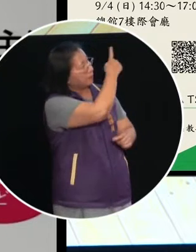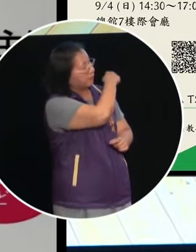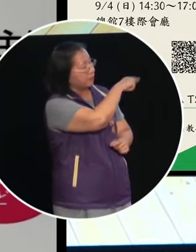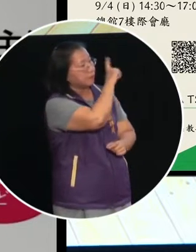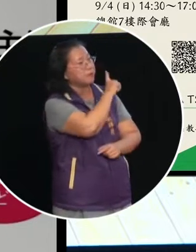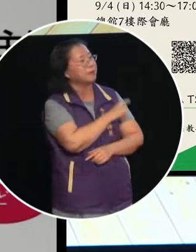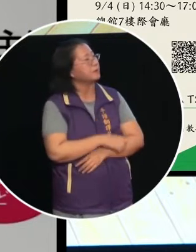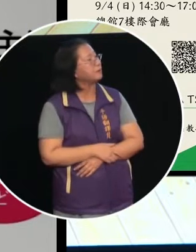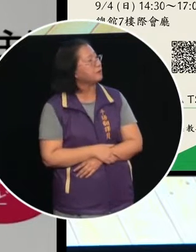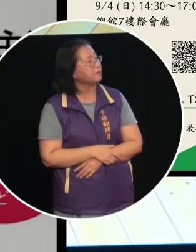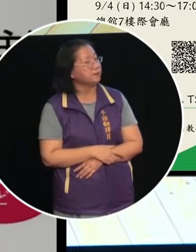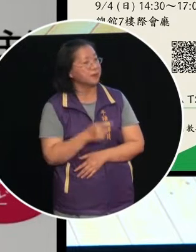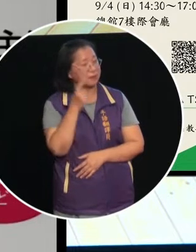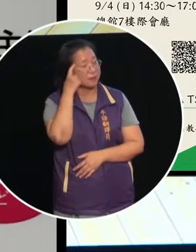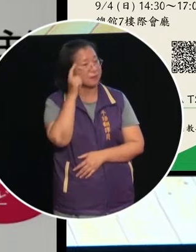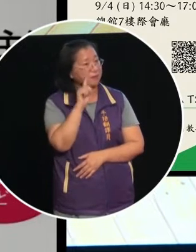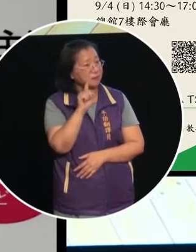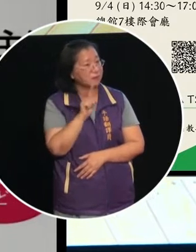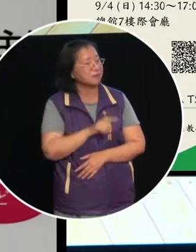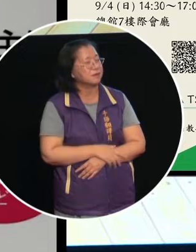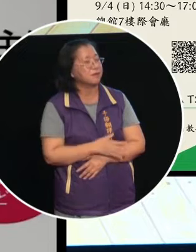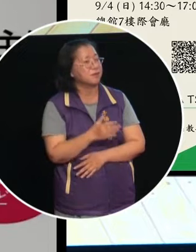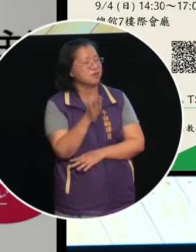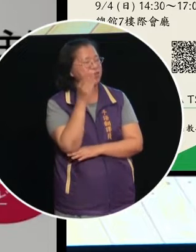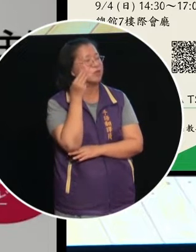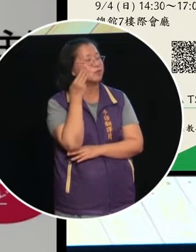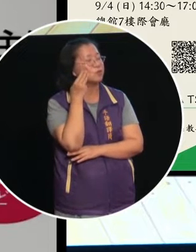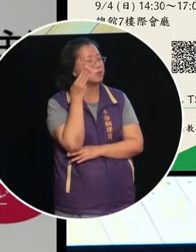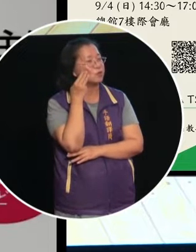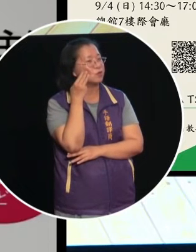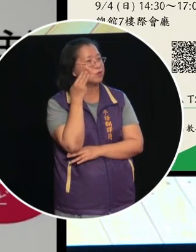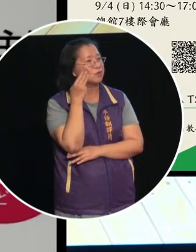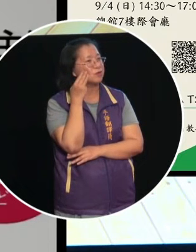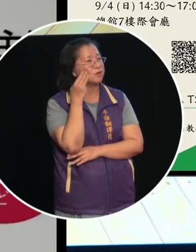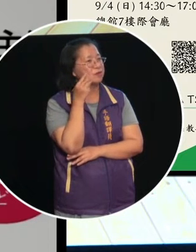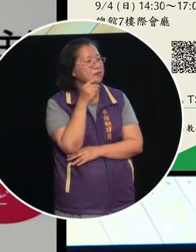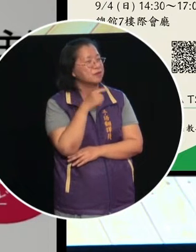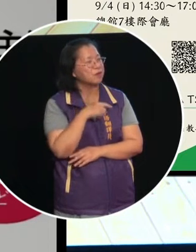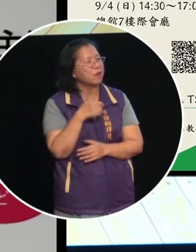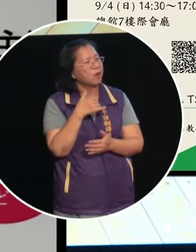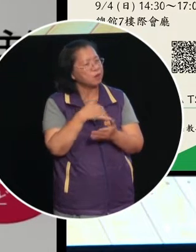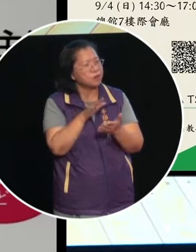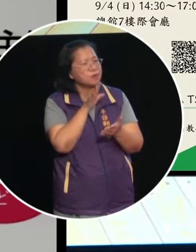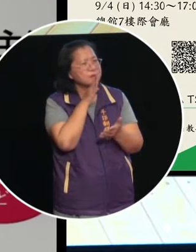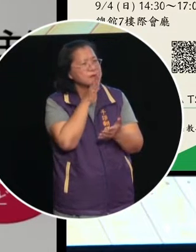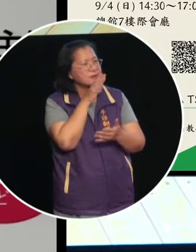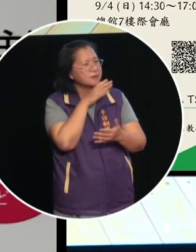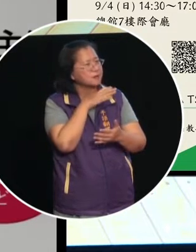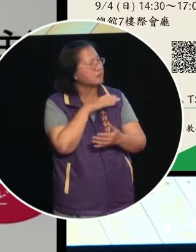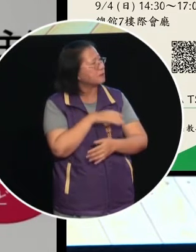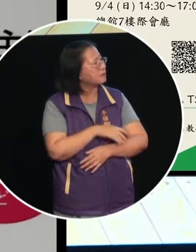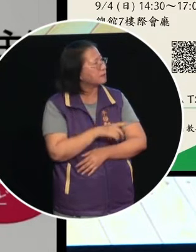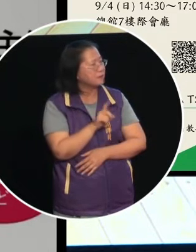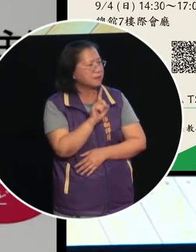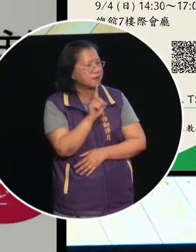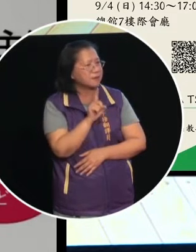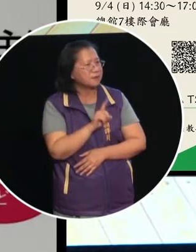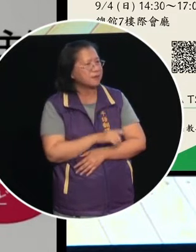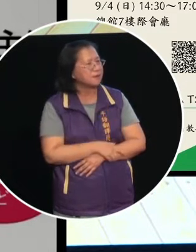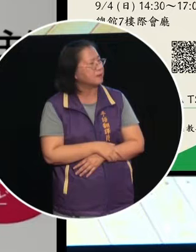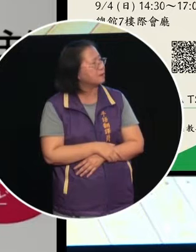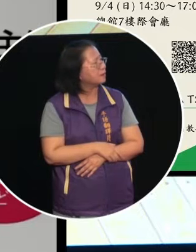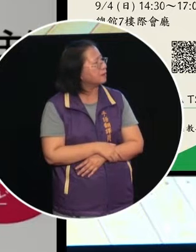这种解读是政治解读，是也算是比较内涵的观点，